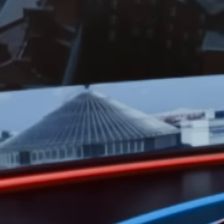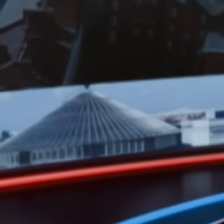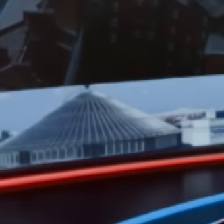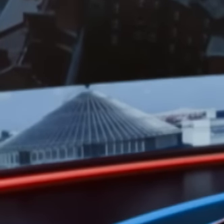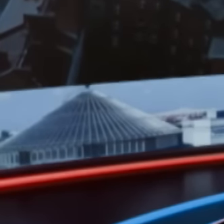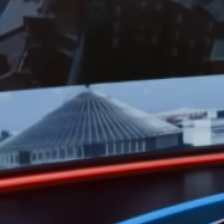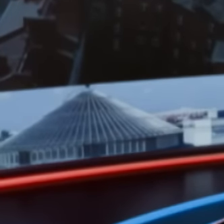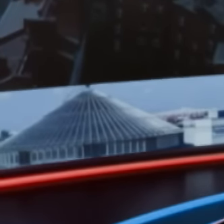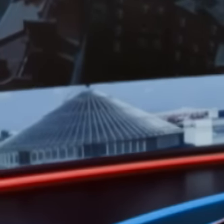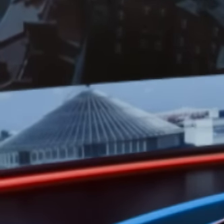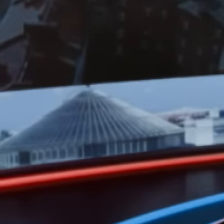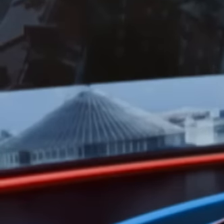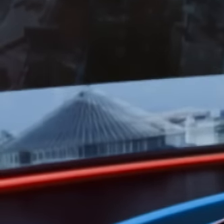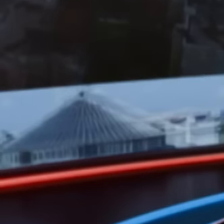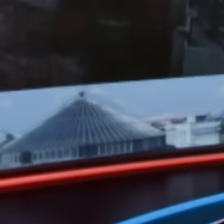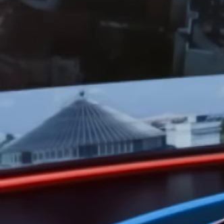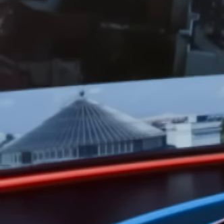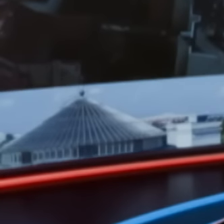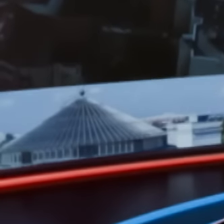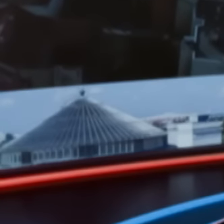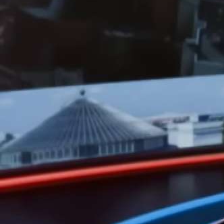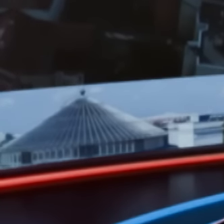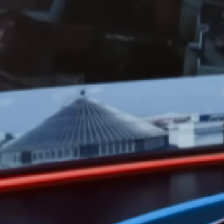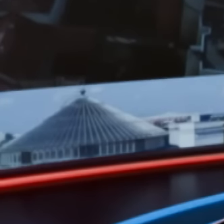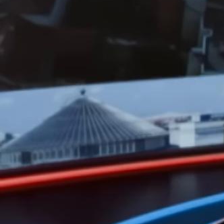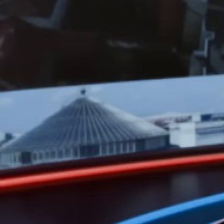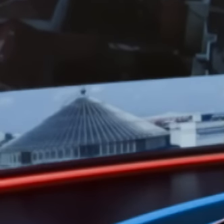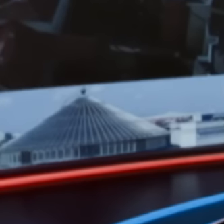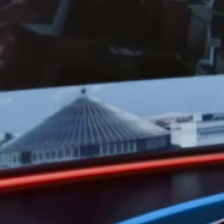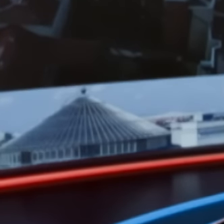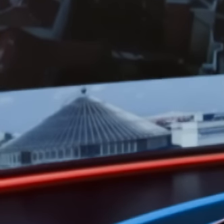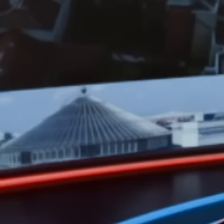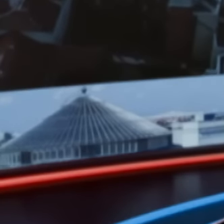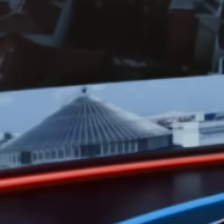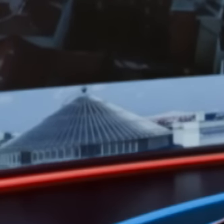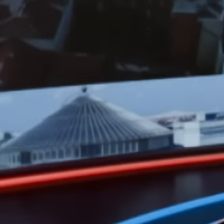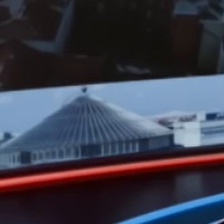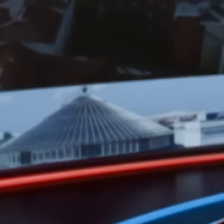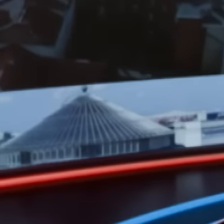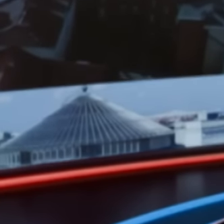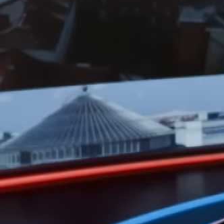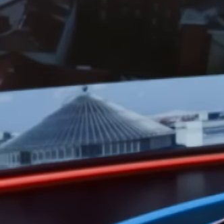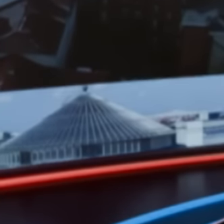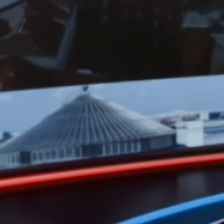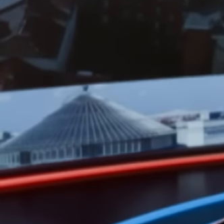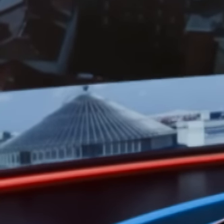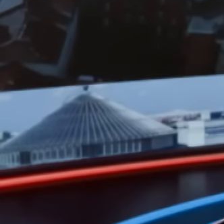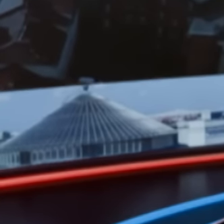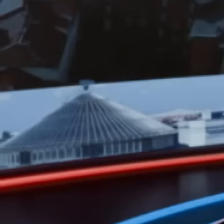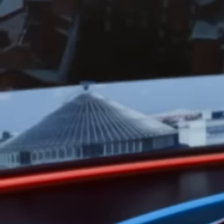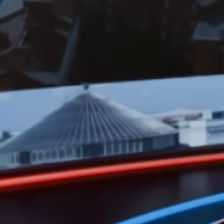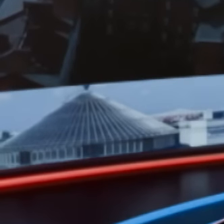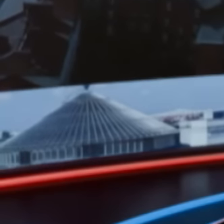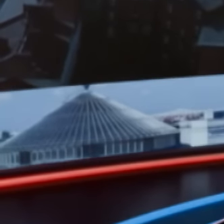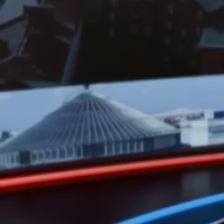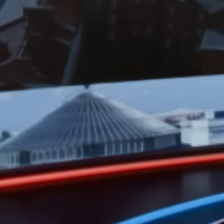polityka migracyjna czy obyczajowa rewolta. W jakie tony uderzą zatem unijne elity? Ich plan zakłada budzenie lęku przed Rosją. Prawica